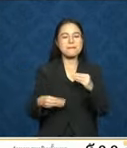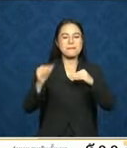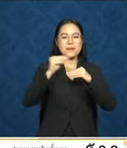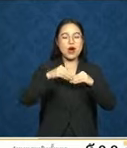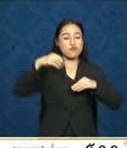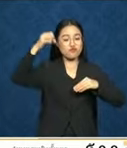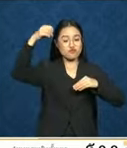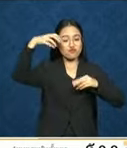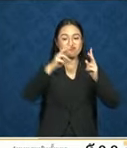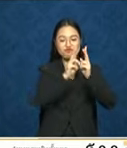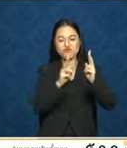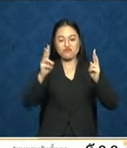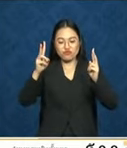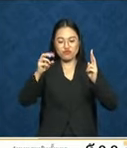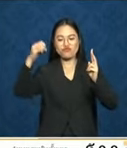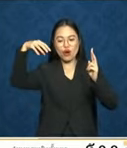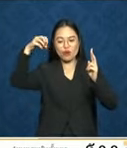ดหนึ่งเรื่องของน้ำประปาครับ